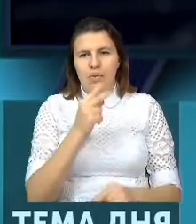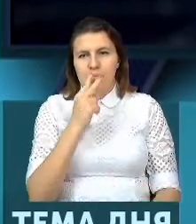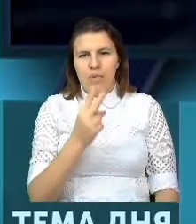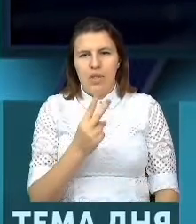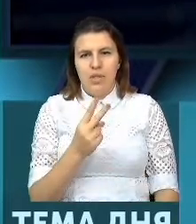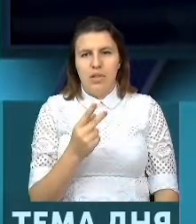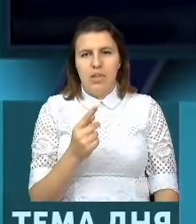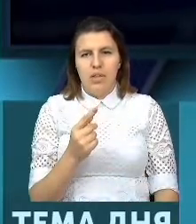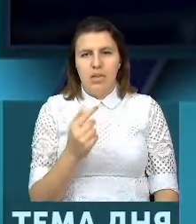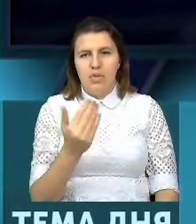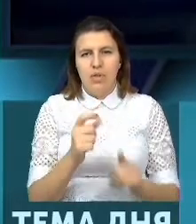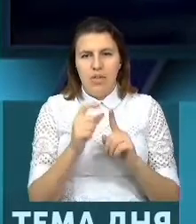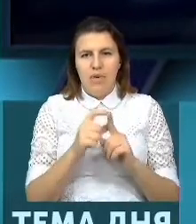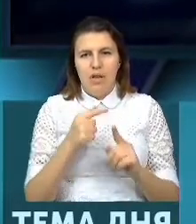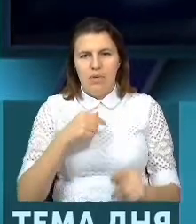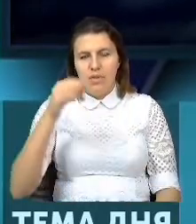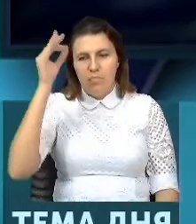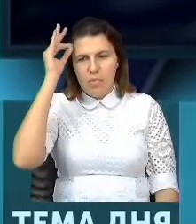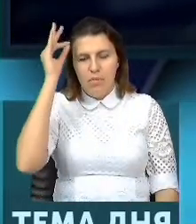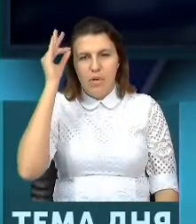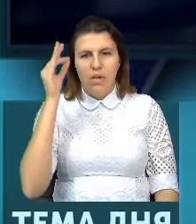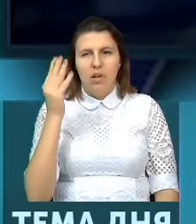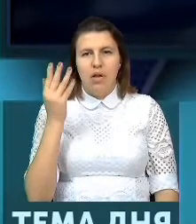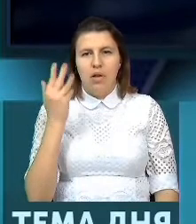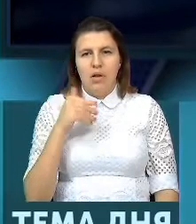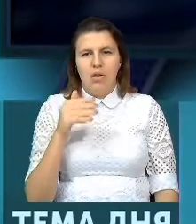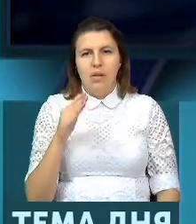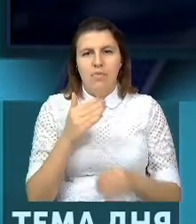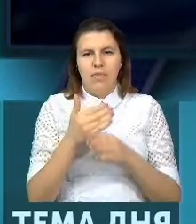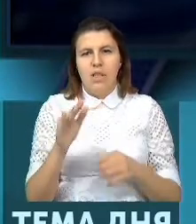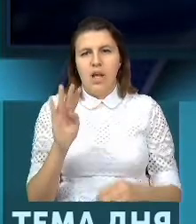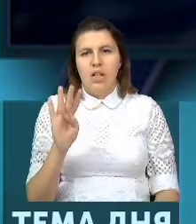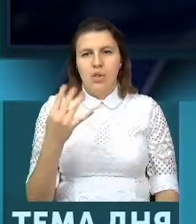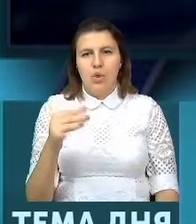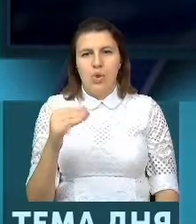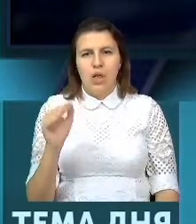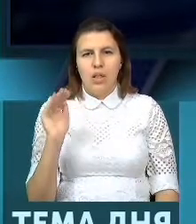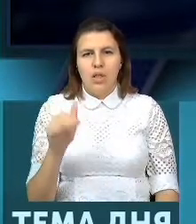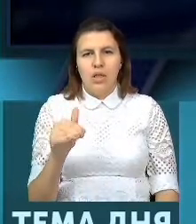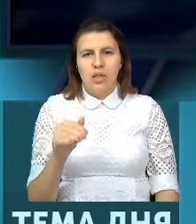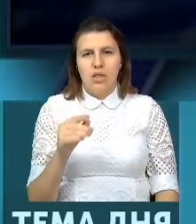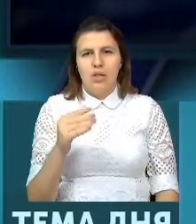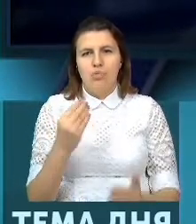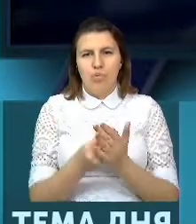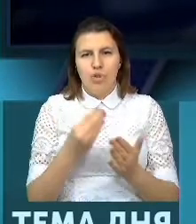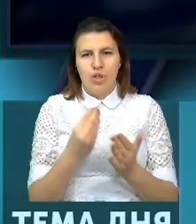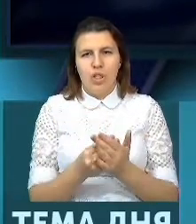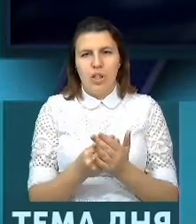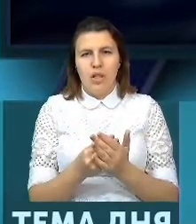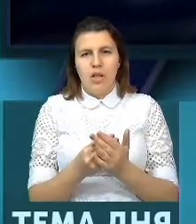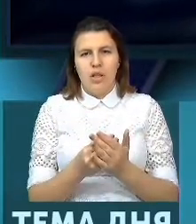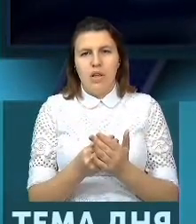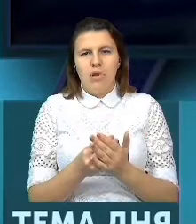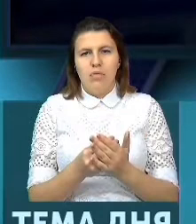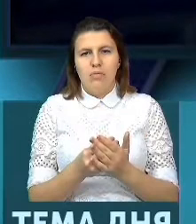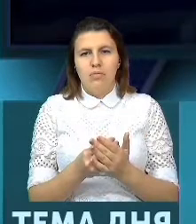вспоминаю момент, коли я делал фестиваль «Скорину в Україну», нам виділили 40 тисяч локального бюджету. Ну, там, звісно, ще свій фестиваль довозили. Но